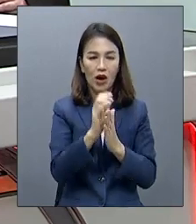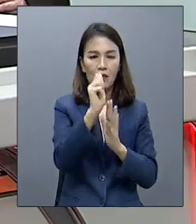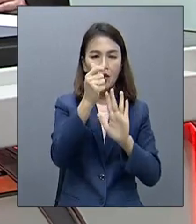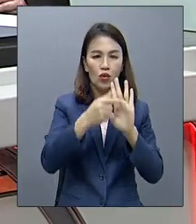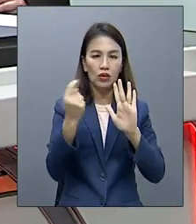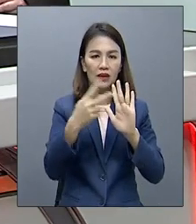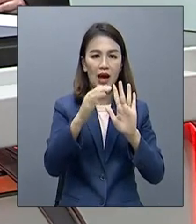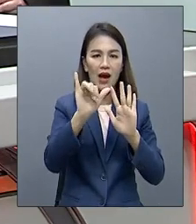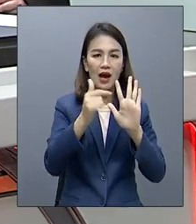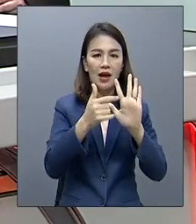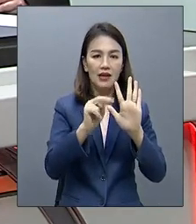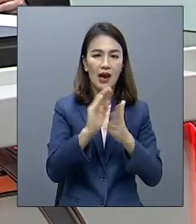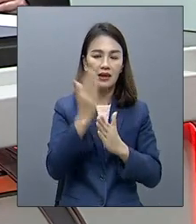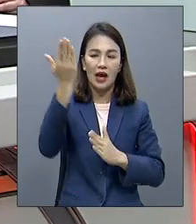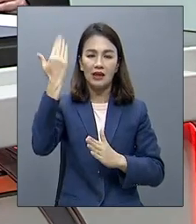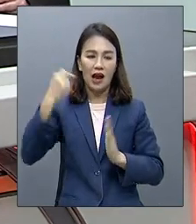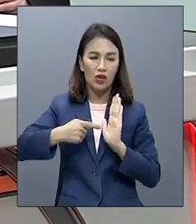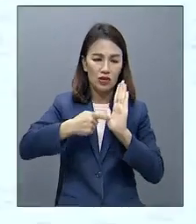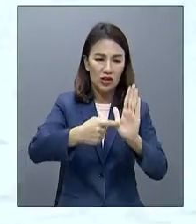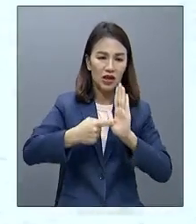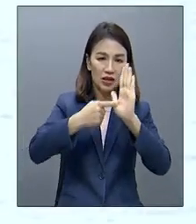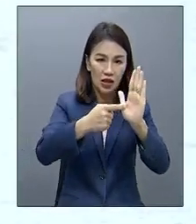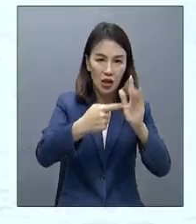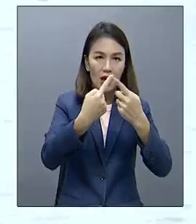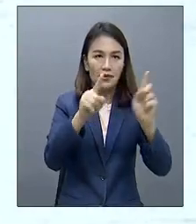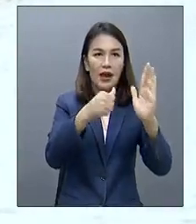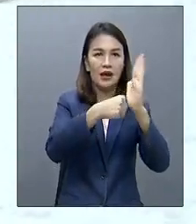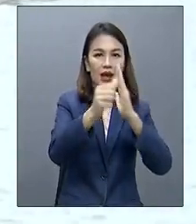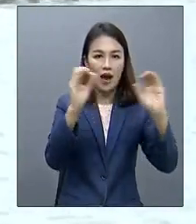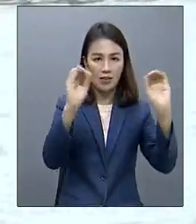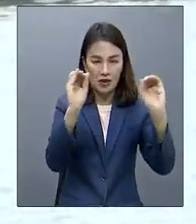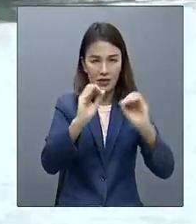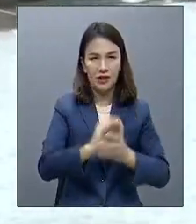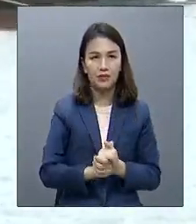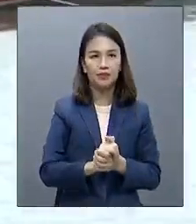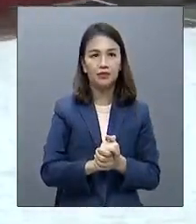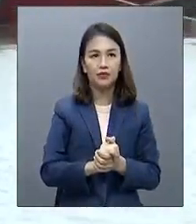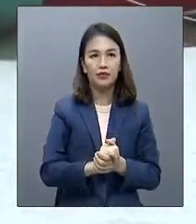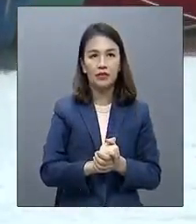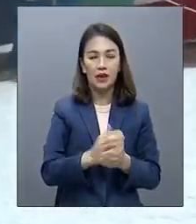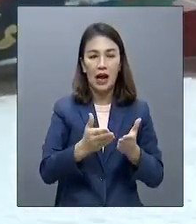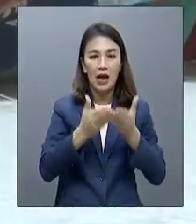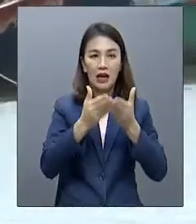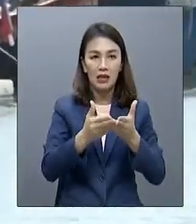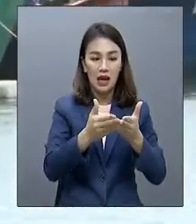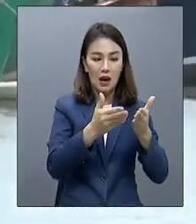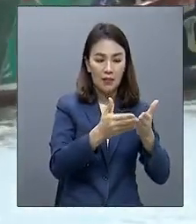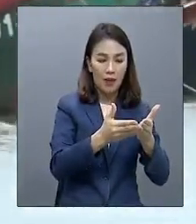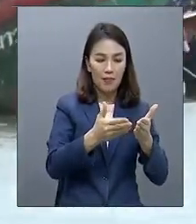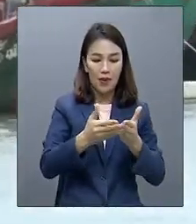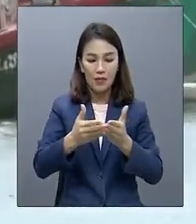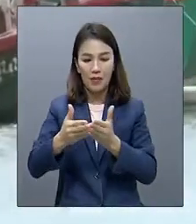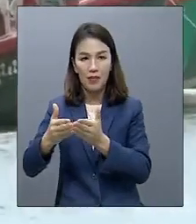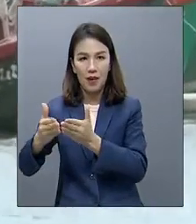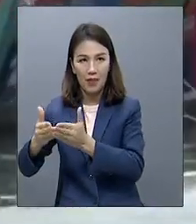องเรียนที่เสนอไปก่อนหน้านี้ก็ยังไม่ได้รับการแก้ไขค่ะเรือประมงอวนครอบปลากระตัก3ลำ